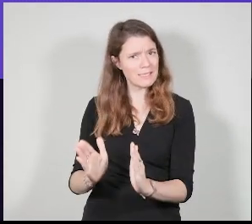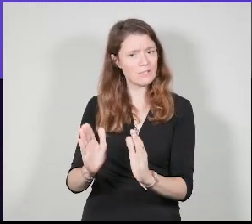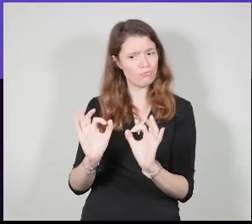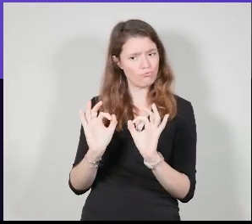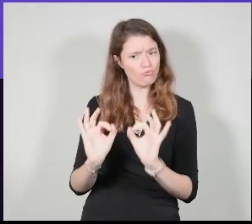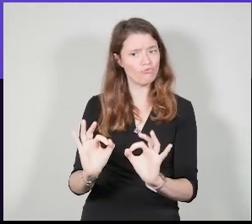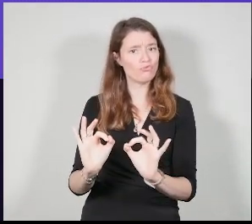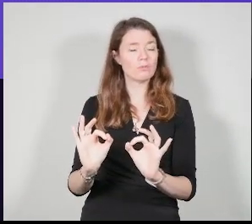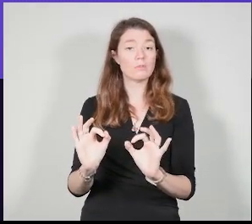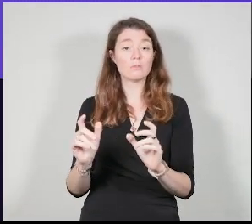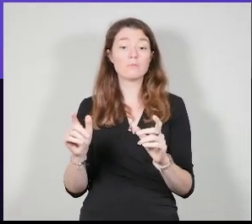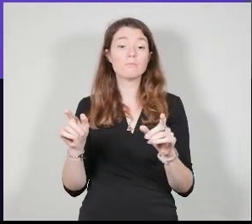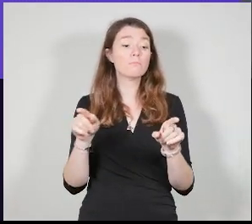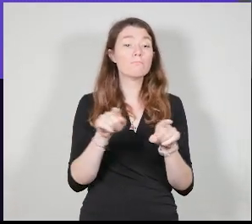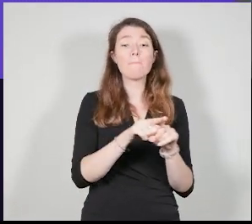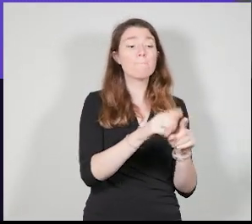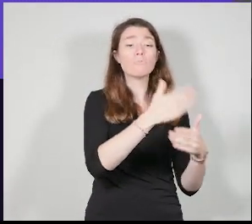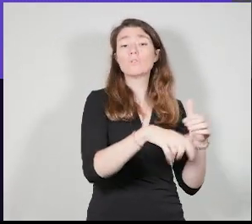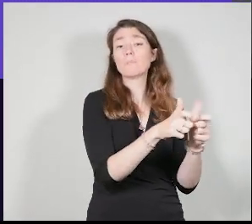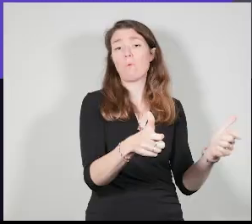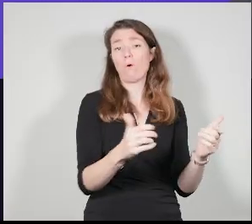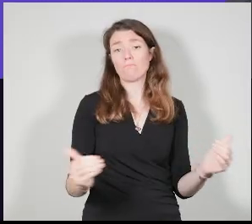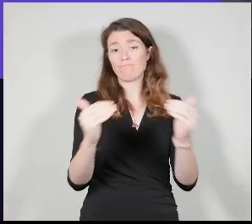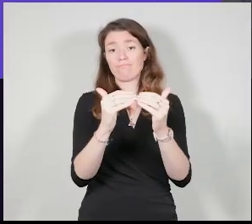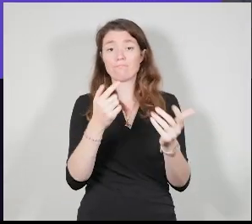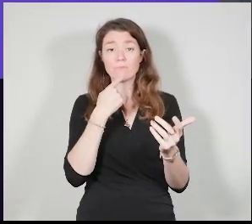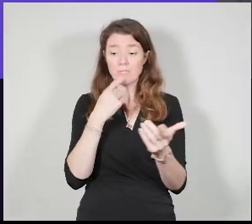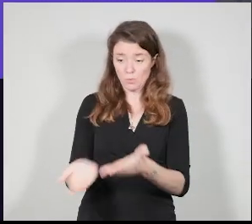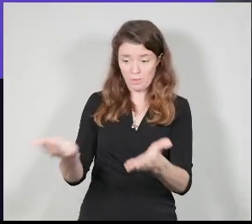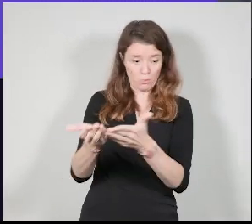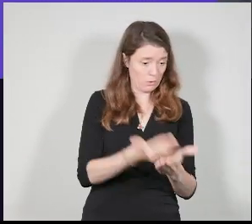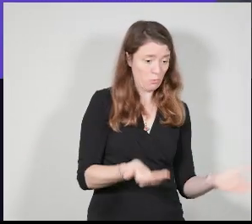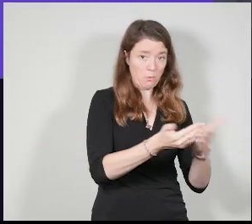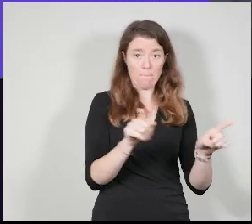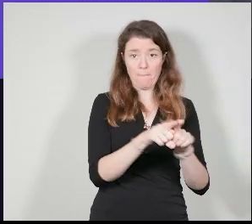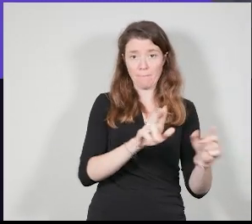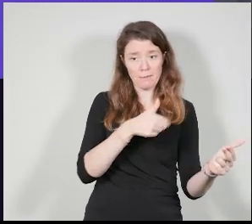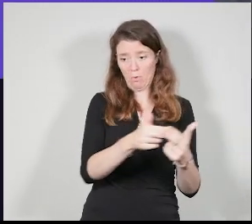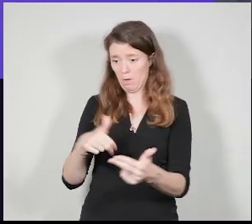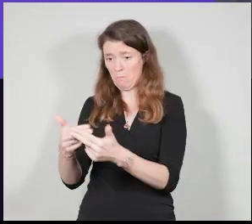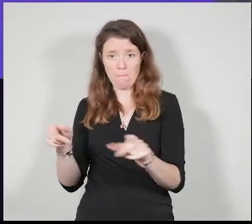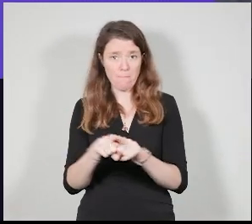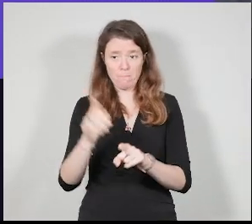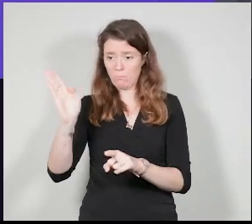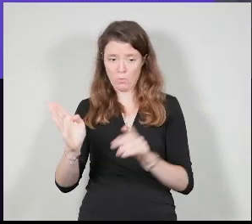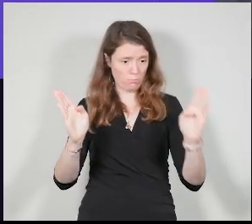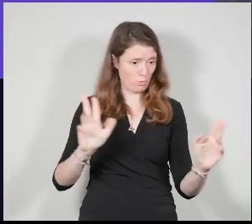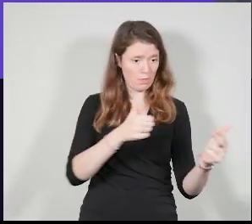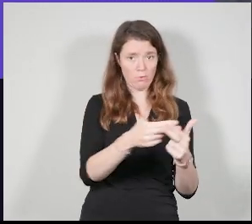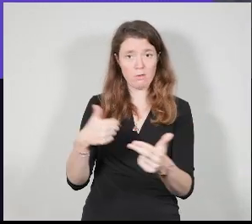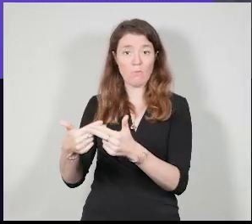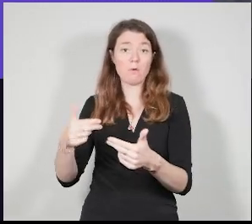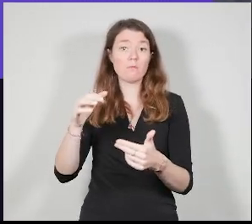soit à peu près équivalente à celle qu'on a en établissement, c'est-à-dire qu'on puisse répondre aux mêmes situations et aux mêmes besoins, mais évidemment, ça va